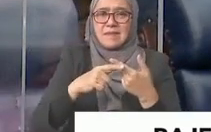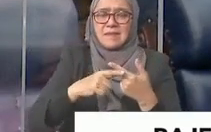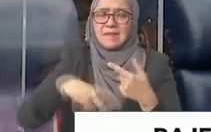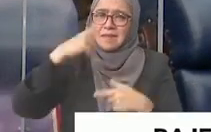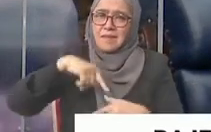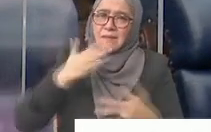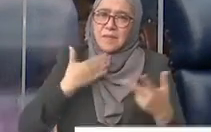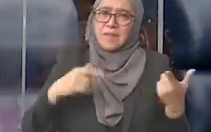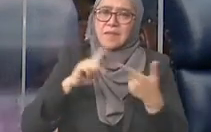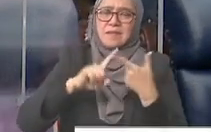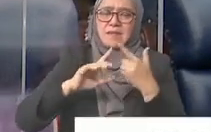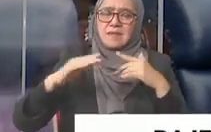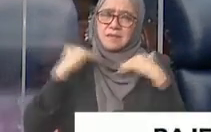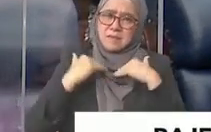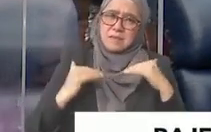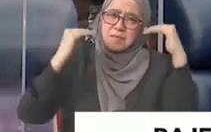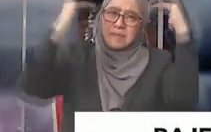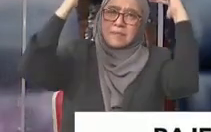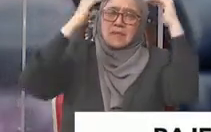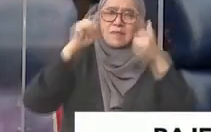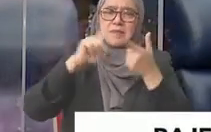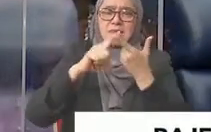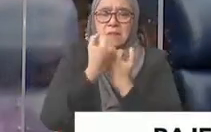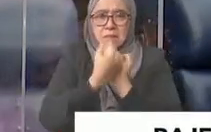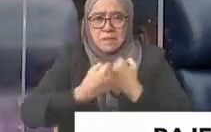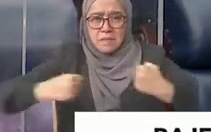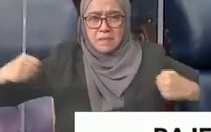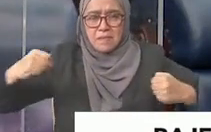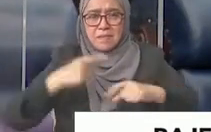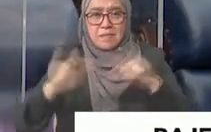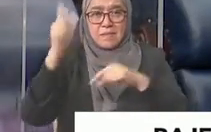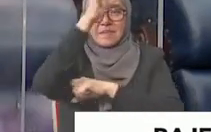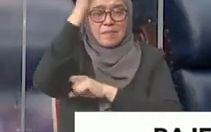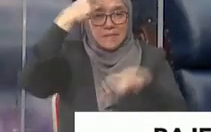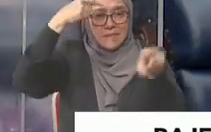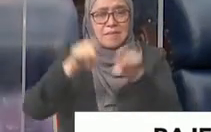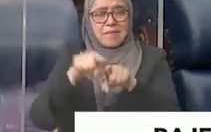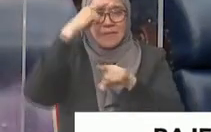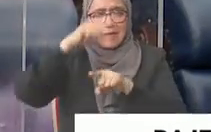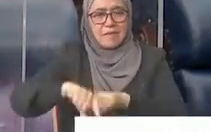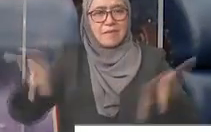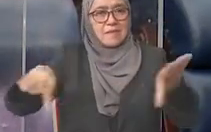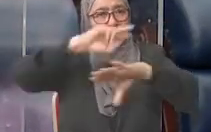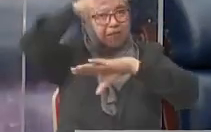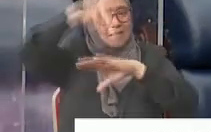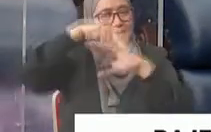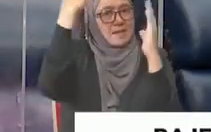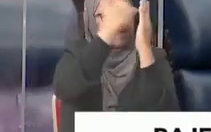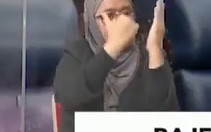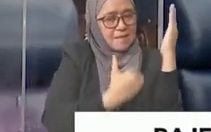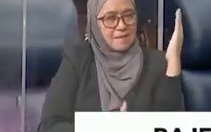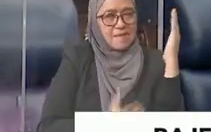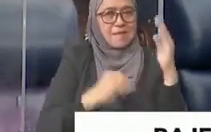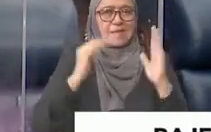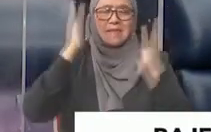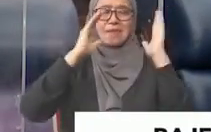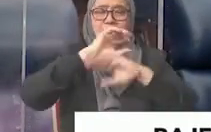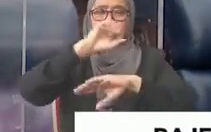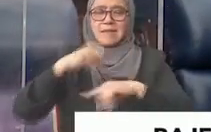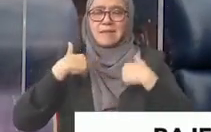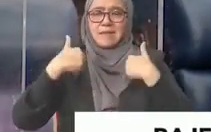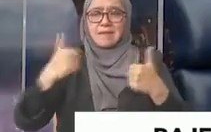Kerajaan bersetuju untuk meneruskan agenda nasional Malaysia Sihat. Dalam sesi sembang santai bersama anak muda,